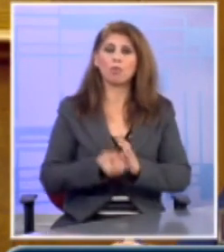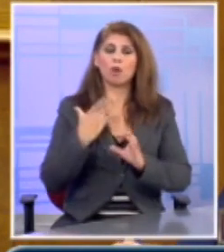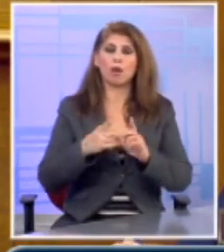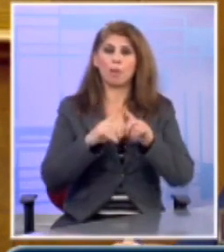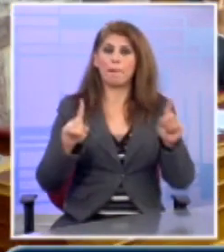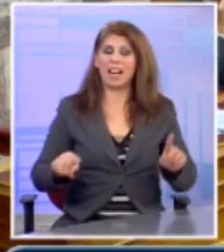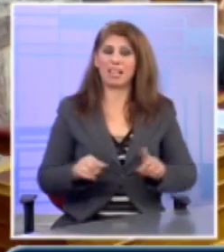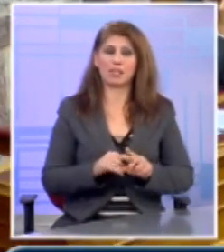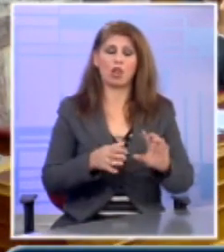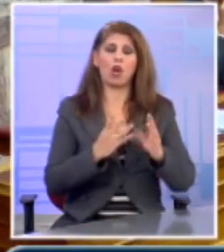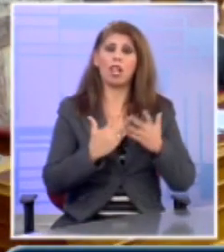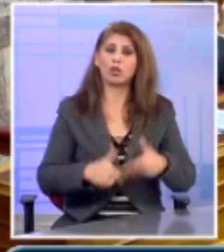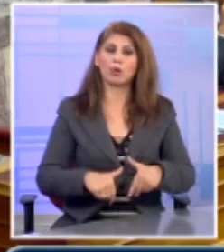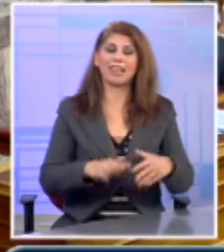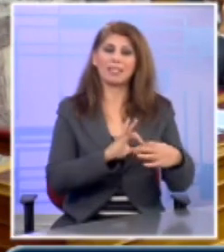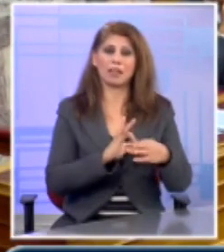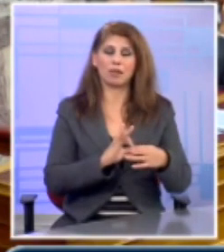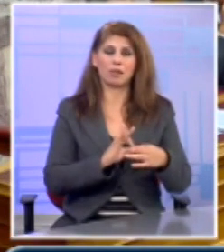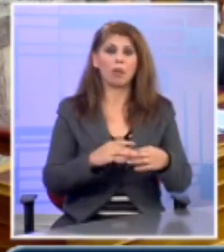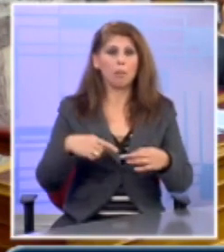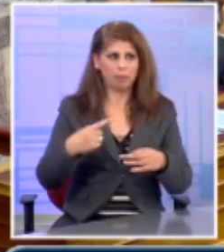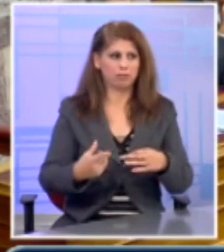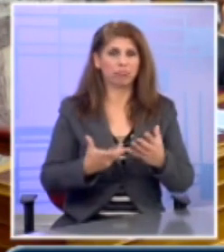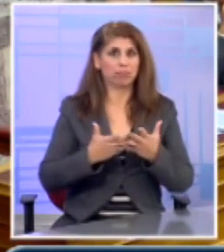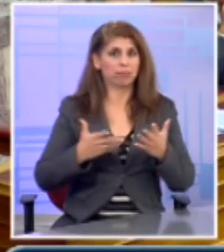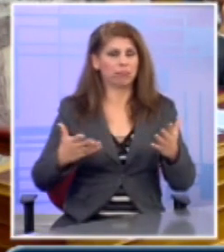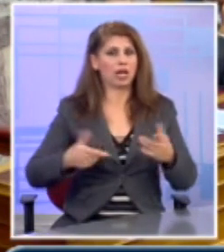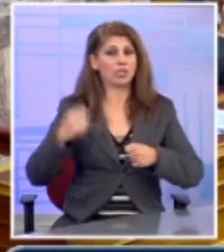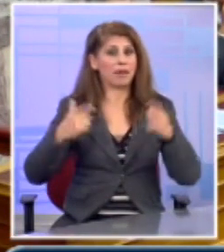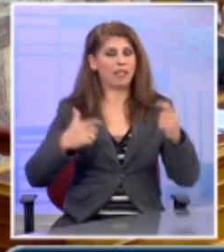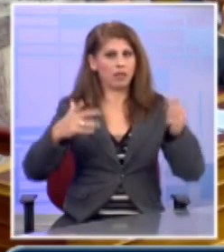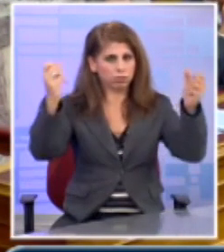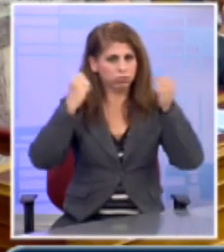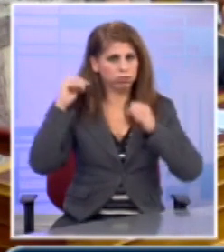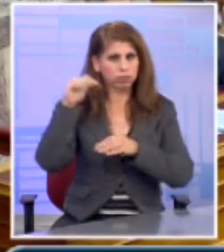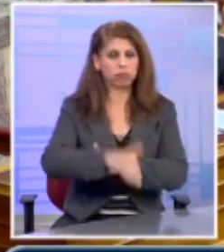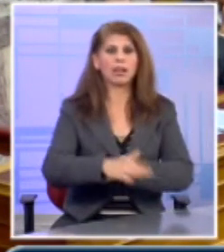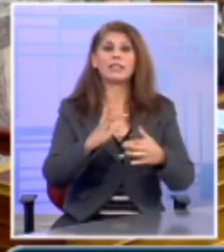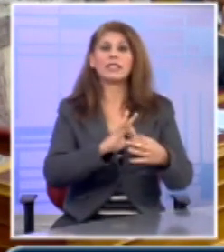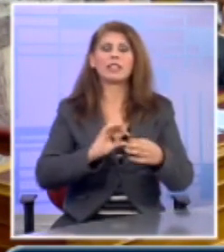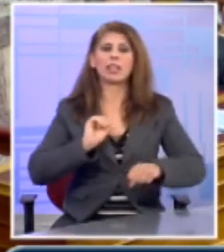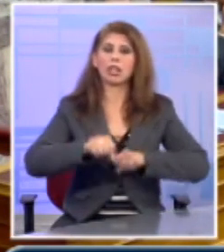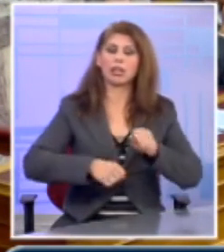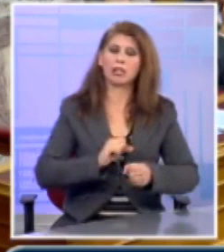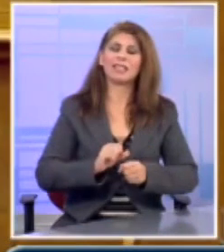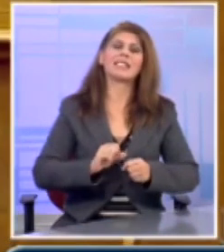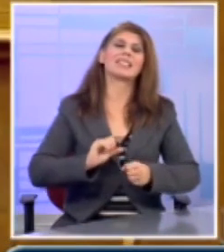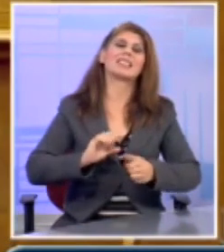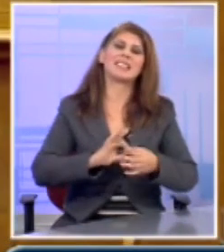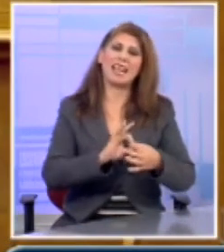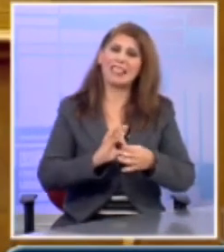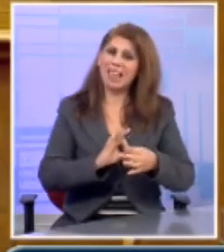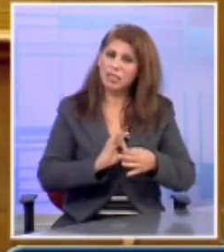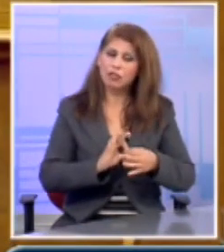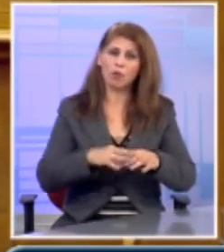συνεργατισμού μετά το γνωστό φιάσκο Σπατάλης και χρεοκοπία στη λειτουργία του συνεταιριστικού κινήματος, του συνεταιριστικού χώρου,